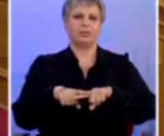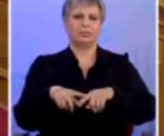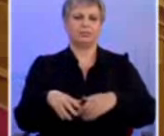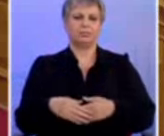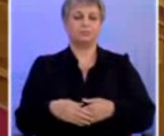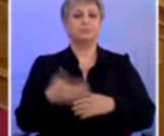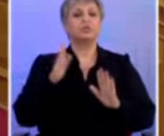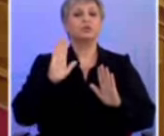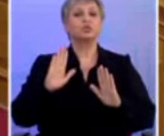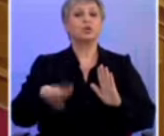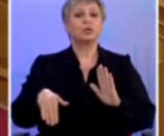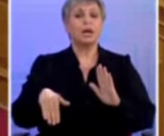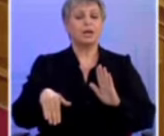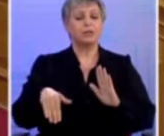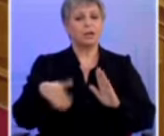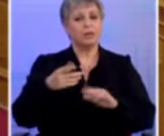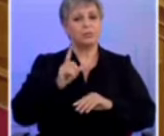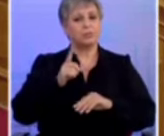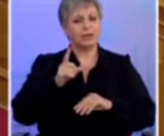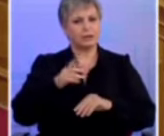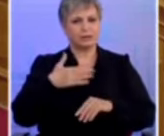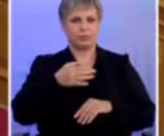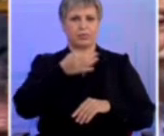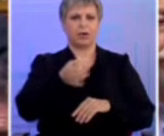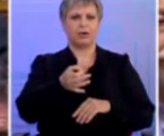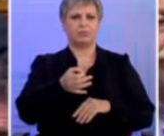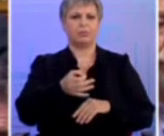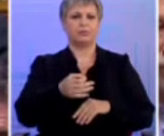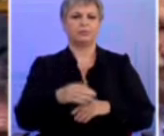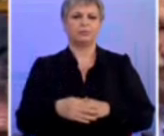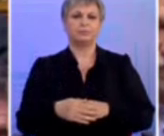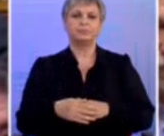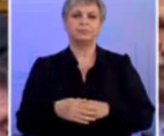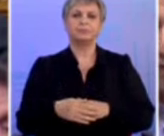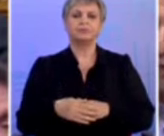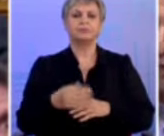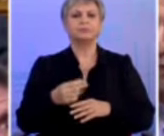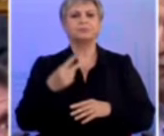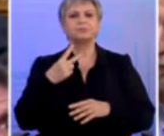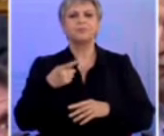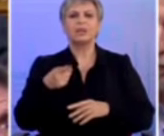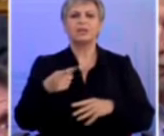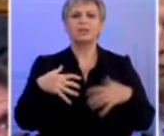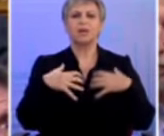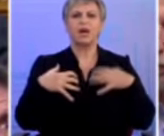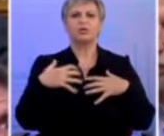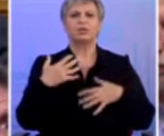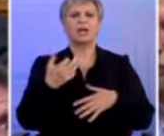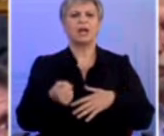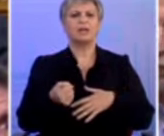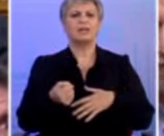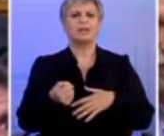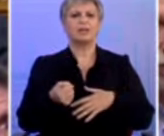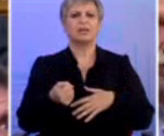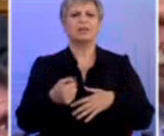Και το τελευταίο, η τελευταία παρατήρησή μου, κύριε Πρόεδρε. Είδα ότι έχετε μεγάλη αγωνία για το